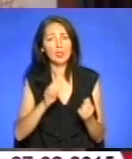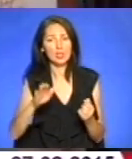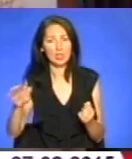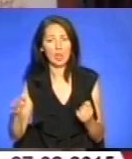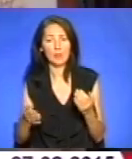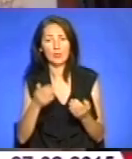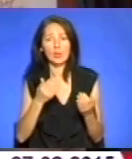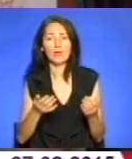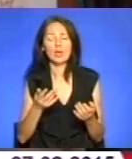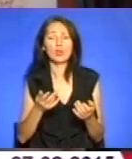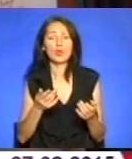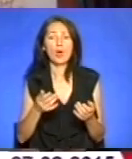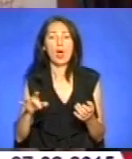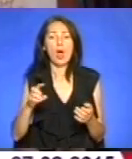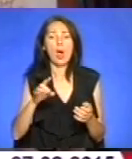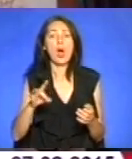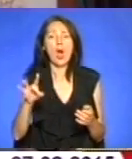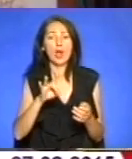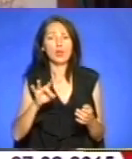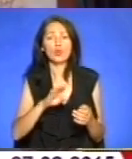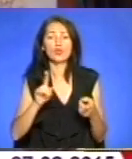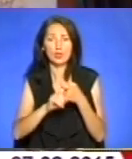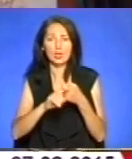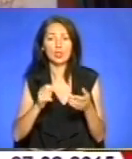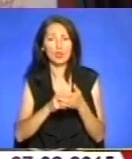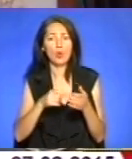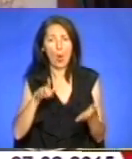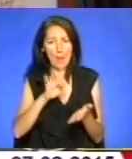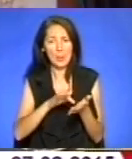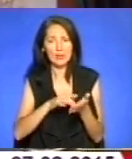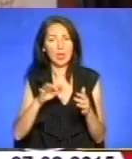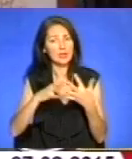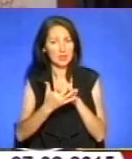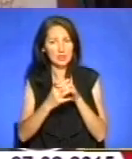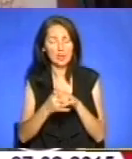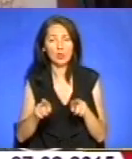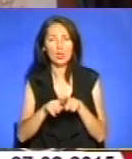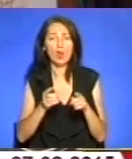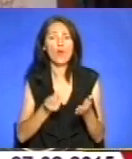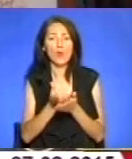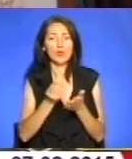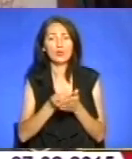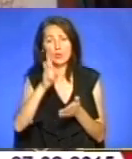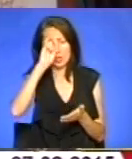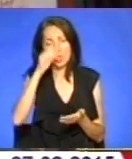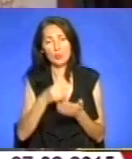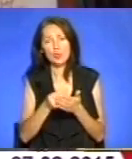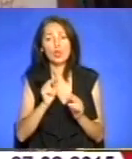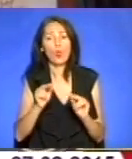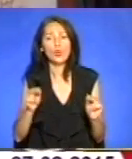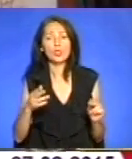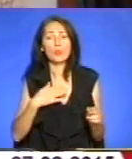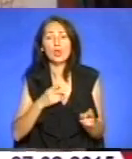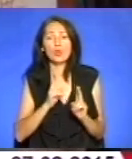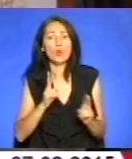не з мікрорайону, що належить до міста, а з сіл наближених, це фінансується по формулі держбюджету учні. Тому ми нікому